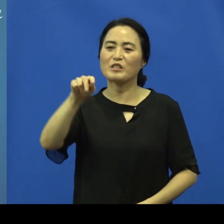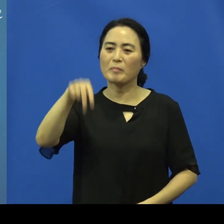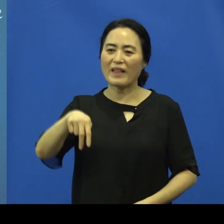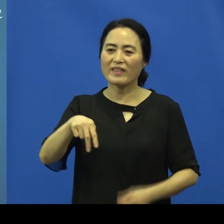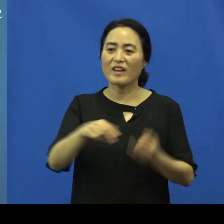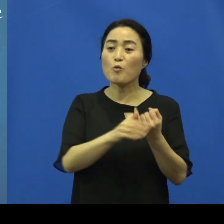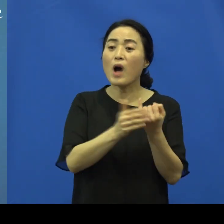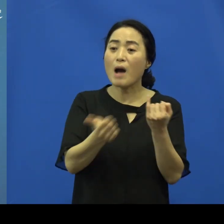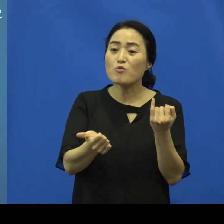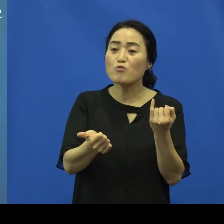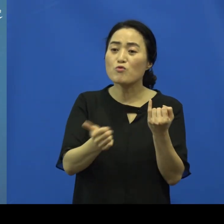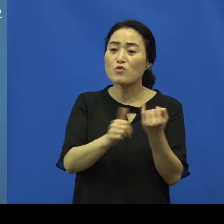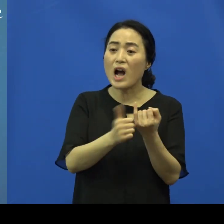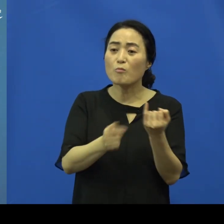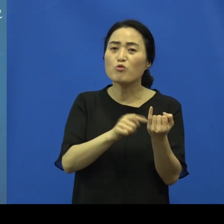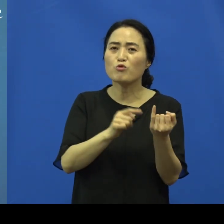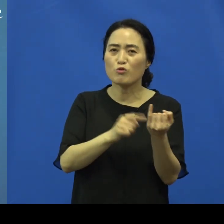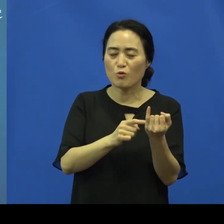했어요.